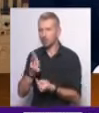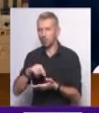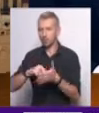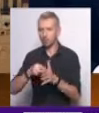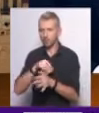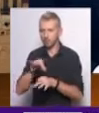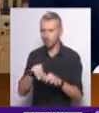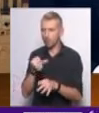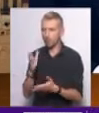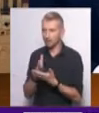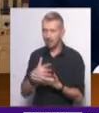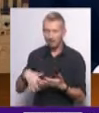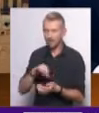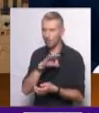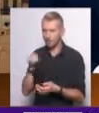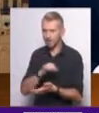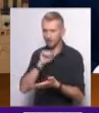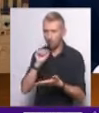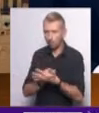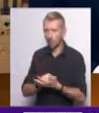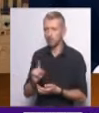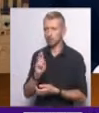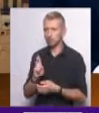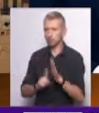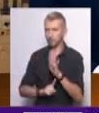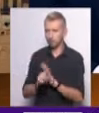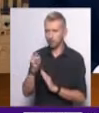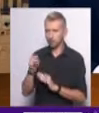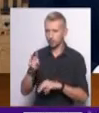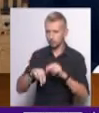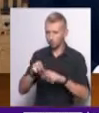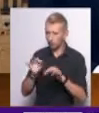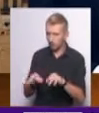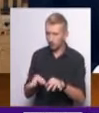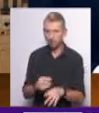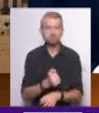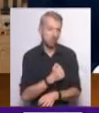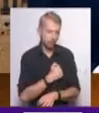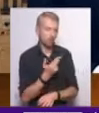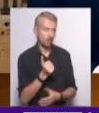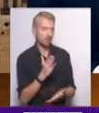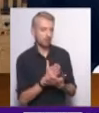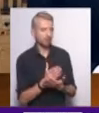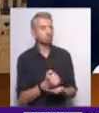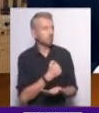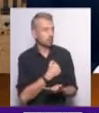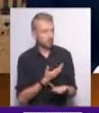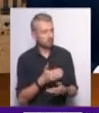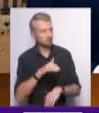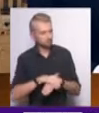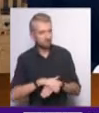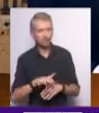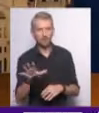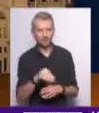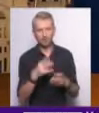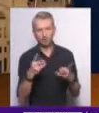цей проект, у них є всі офіційні документи для того, щоб розпочинати цю забудову, правильно? На жаль, так. Жаль, я маю констатувати, що є всі